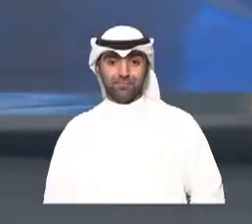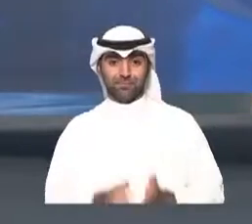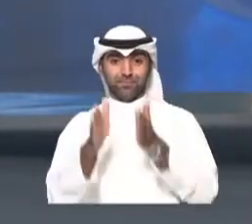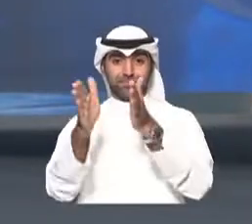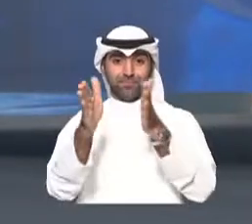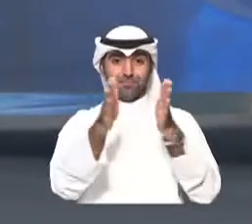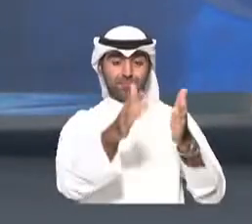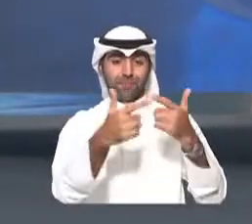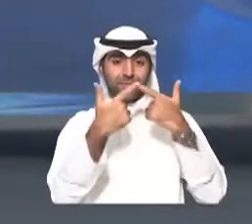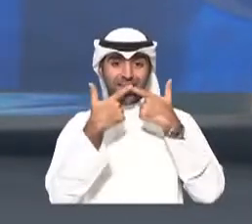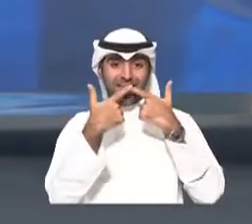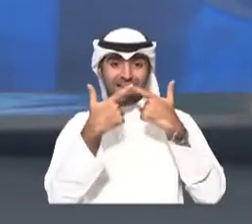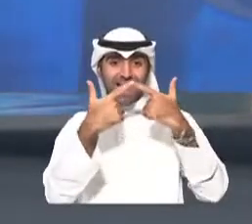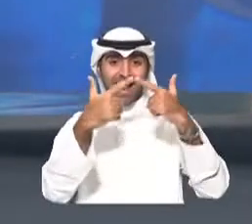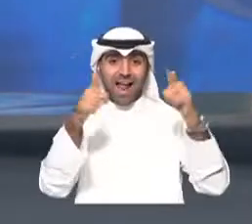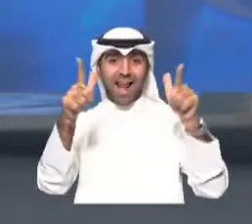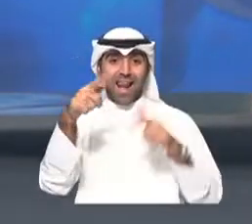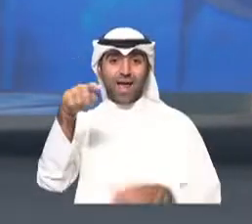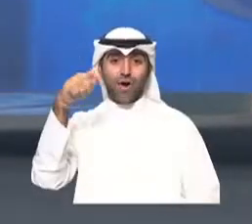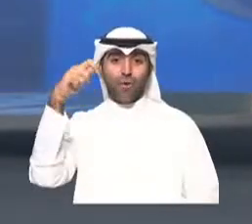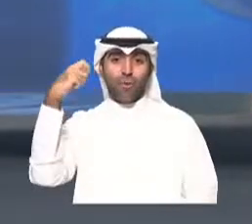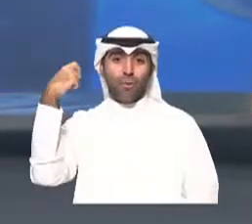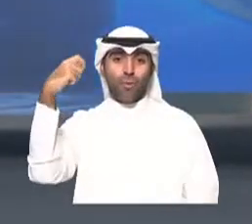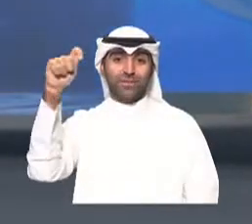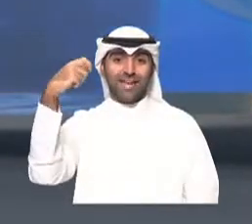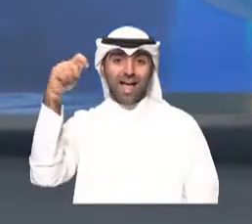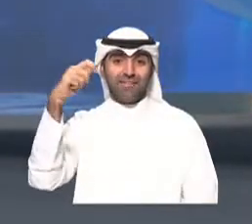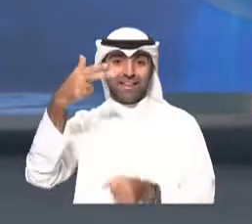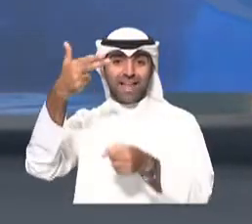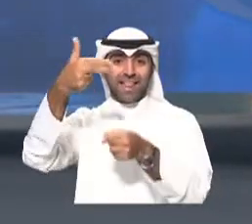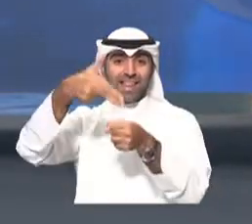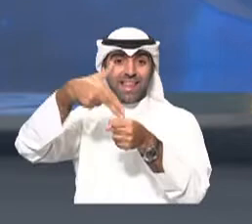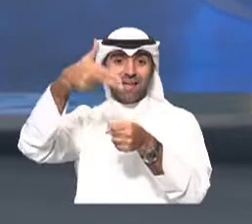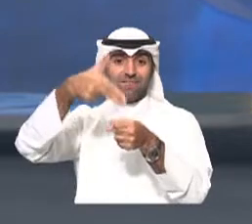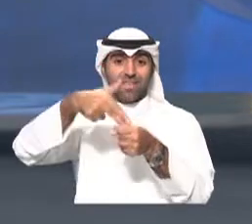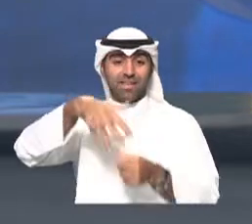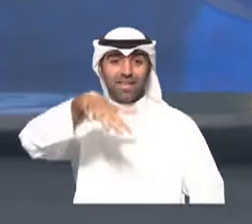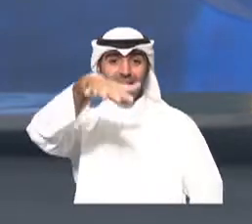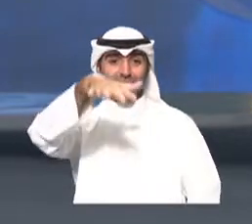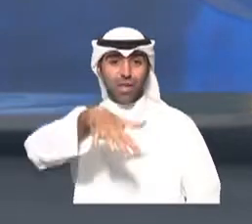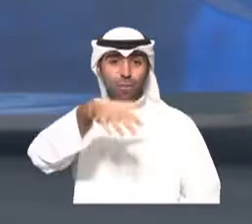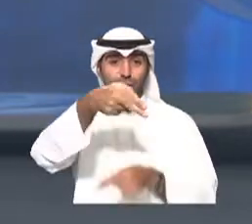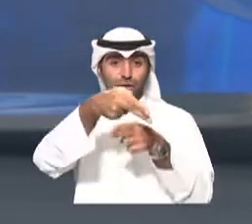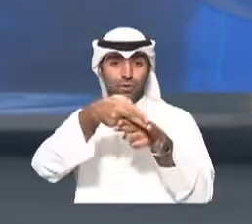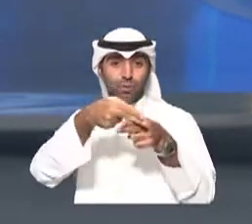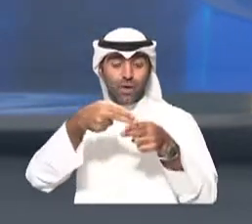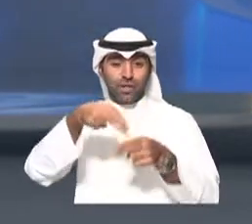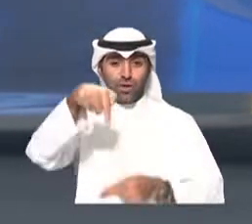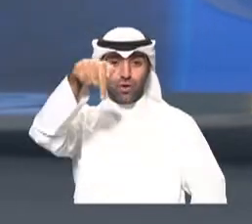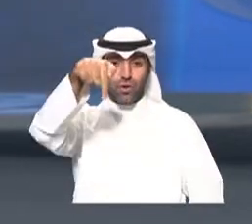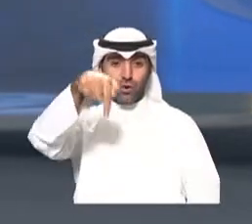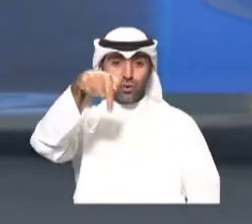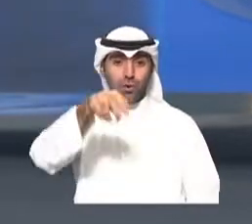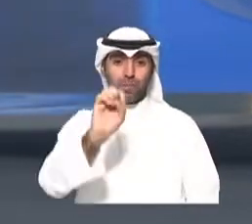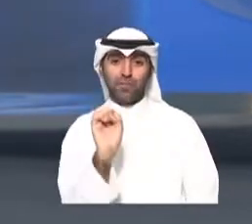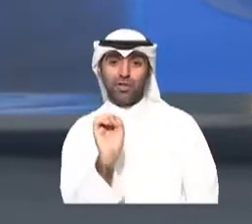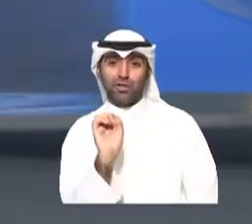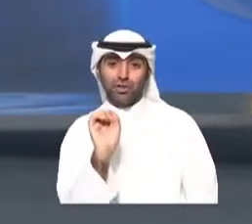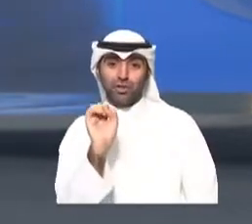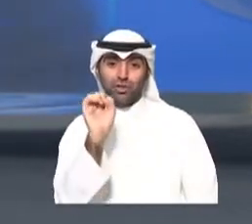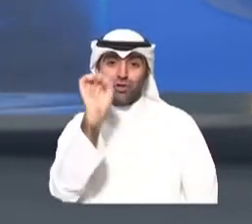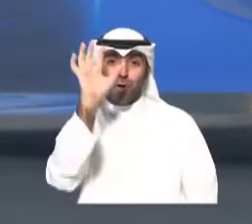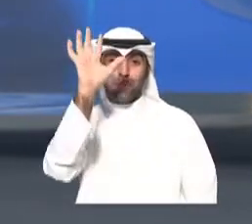أعلنت شركة البترول الوطنية السيطرة الكاملة على حريق اندلع في وحدة إزالة الكبريت بمصفاة ميناء الأحمدي